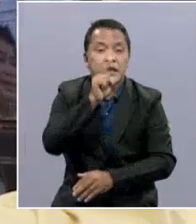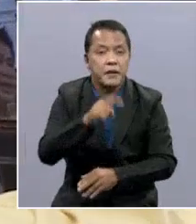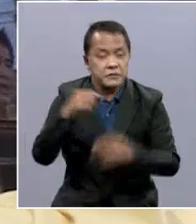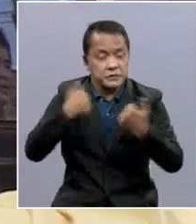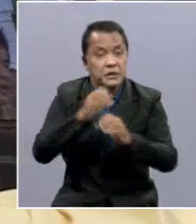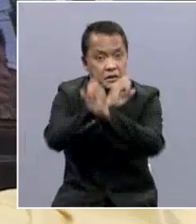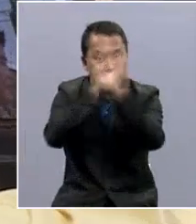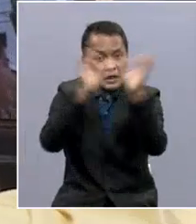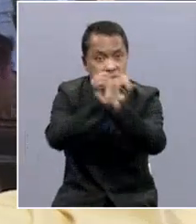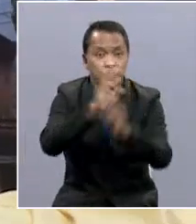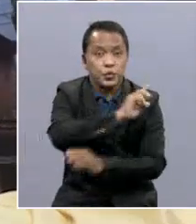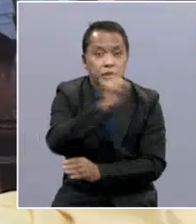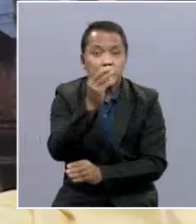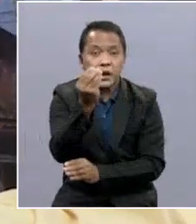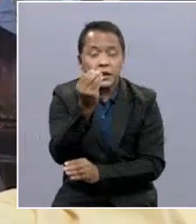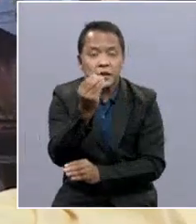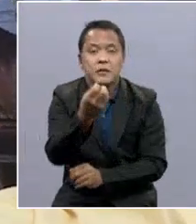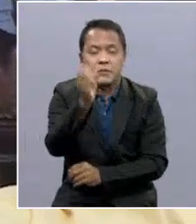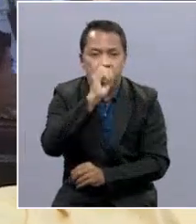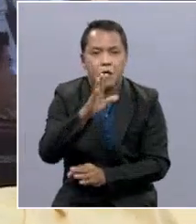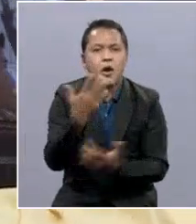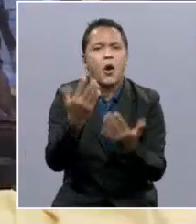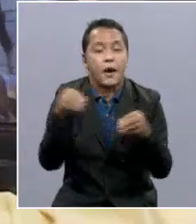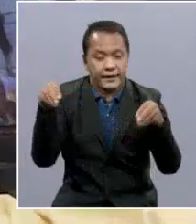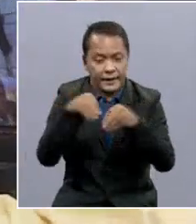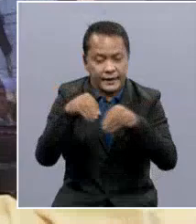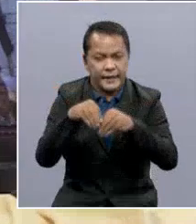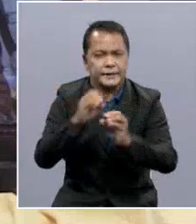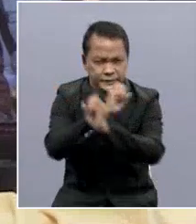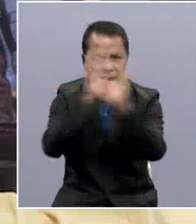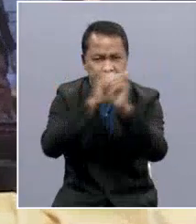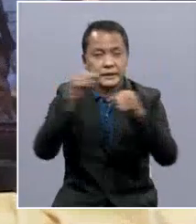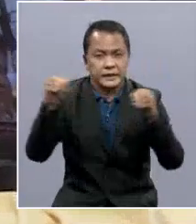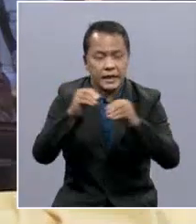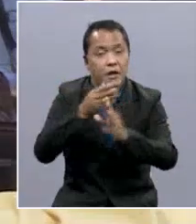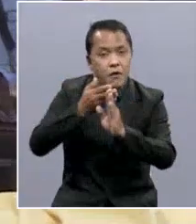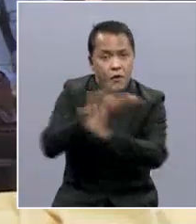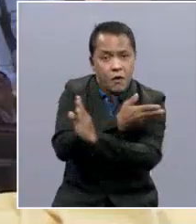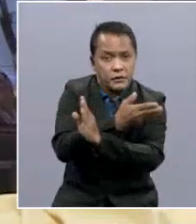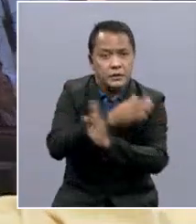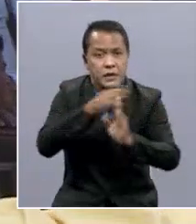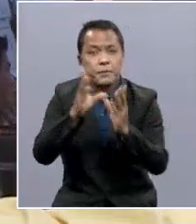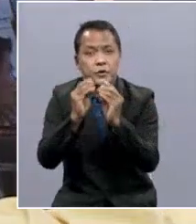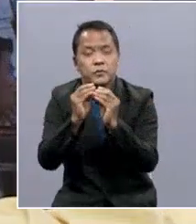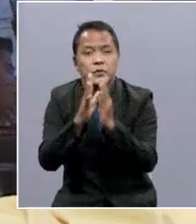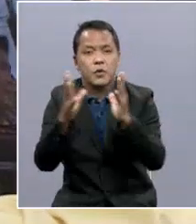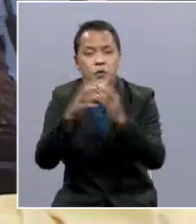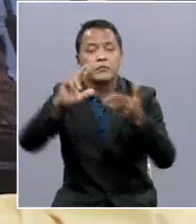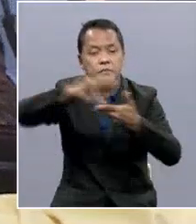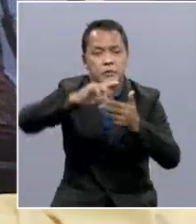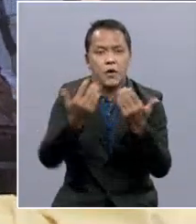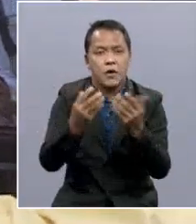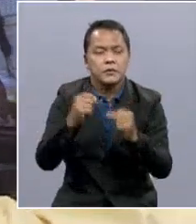ว่าเรื่องนี้จะชัดเจนเมื่อไหร่เนี่ยนะฮะผู้กองก็บอกอีกไม่กี่วันน่าจะชัดเจนอาจจะก่อนหรือหลังประชุมใหญ่พรรคพลัง